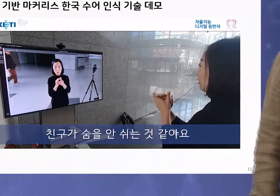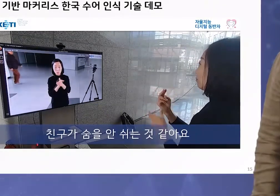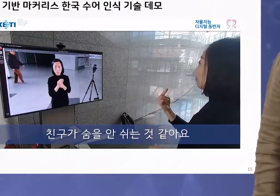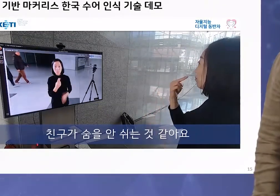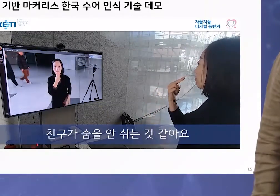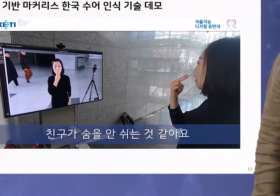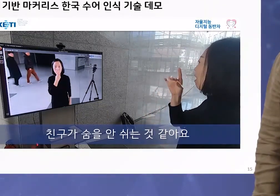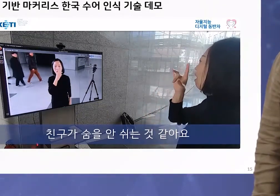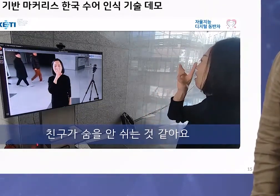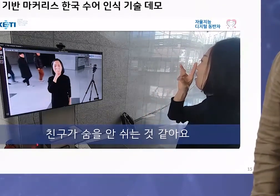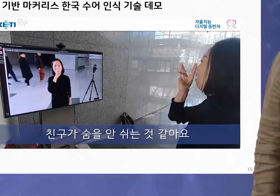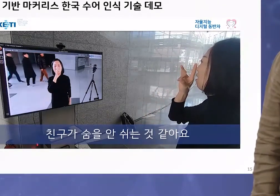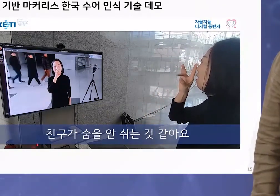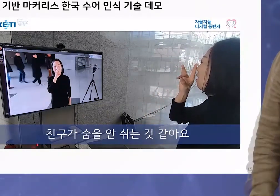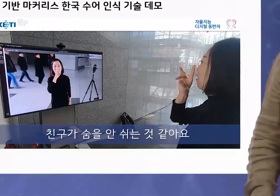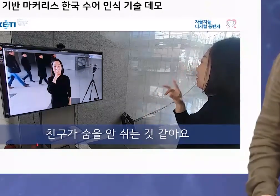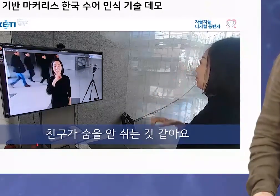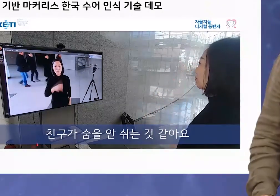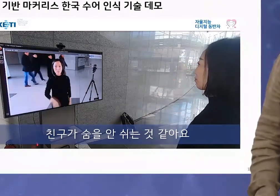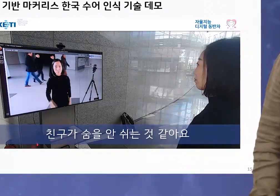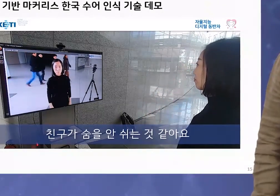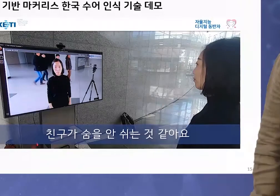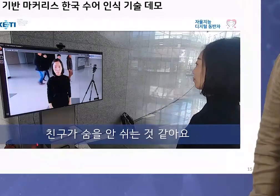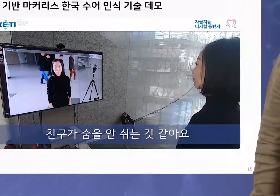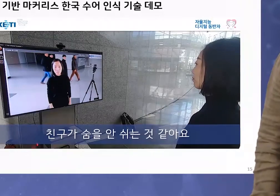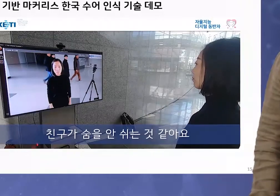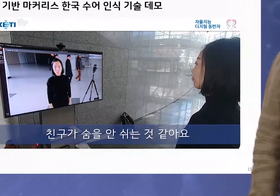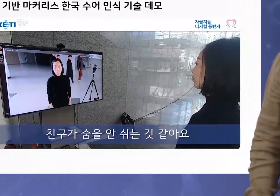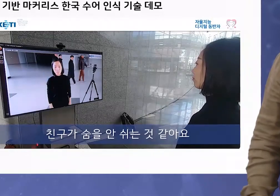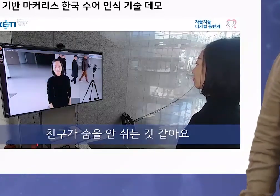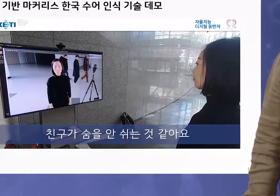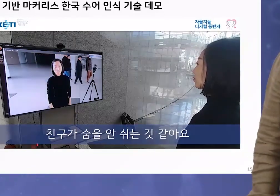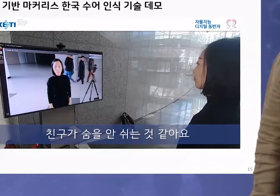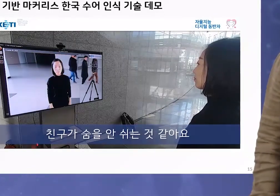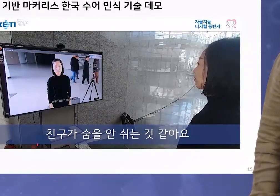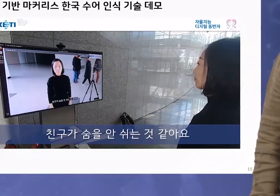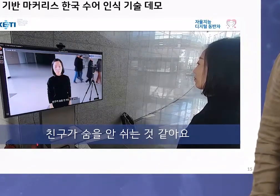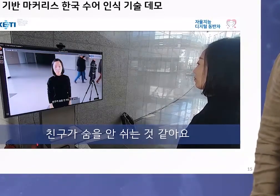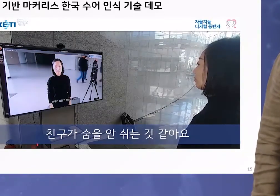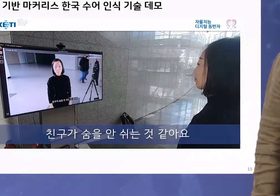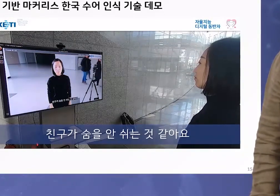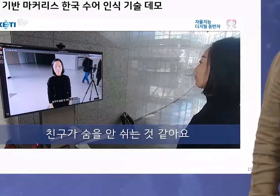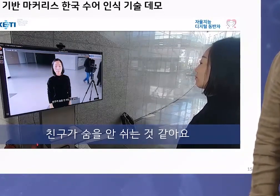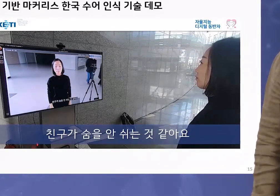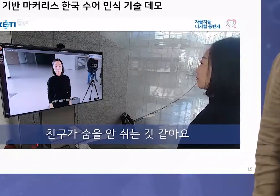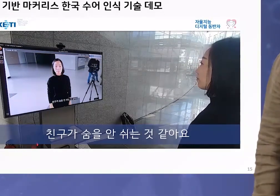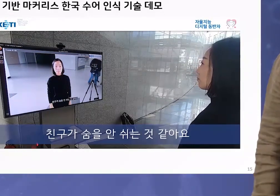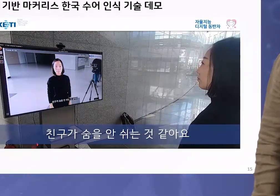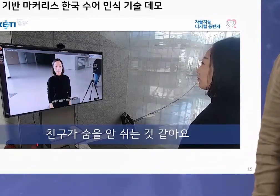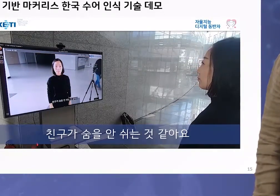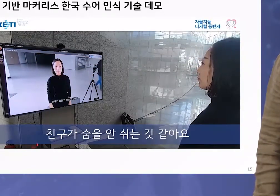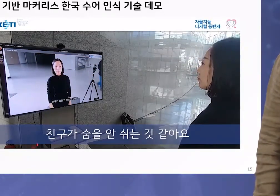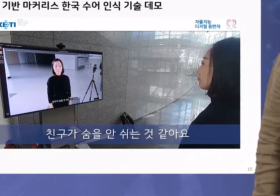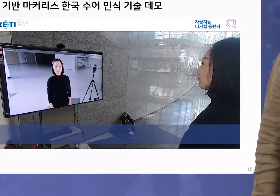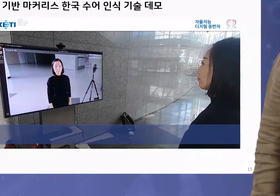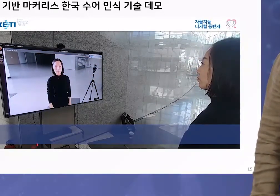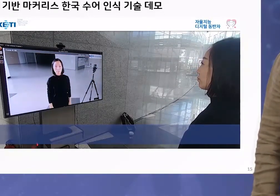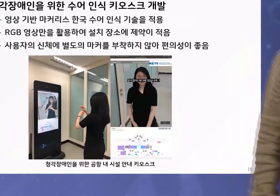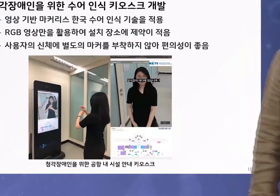있겠습니다. 또한 주변 환경에 강건하도록 지나가는 사람들이 있거나 조명 환경에도 강건하도록 이제 저희가 기술을 개발을